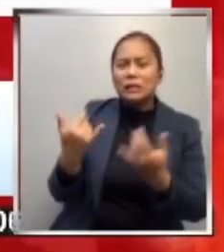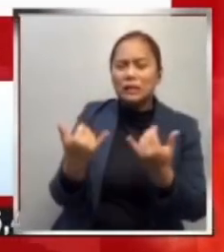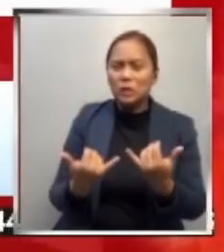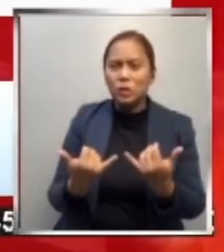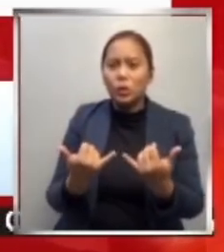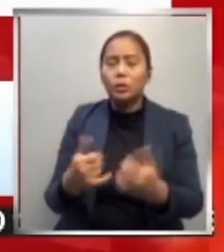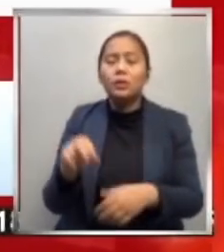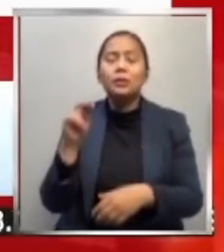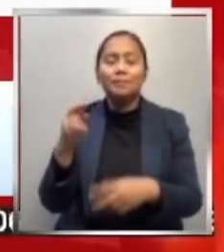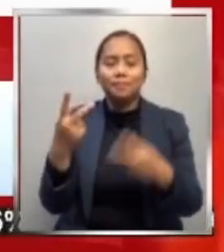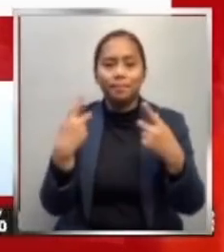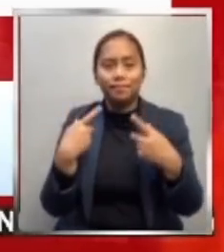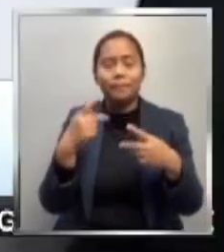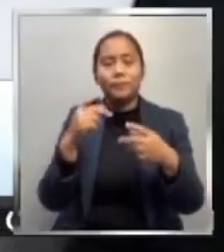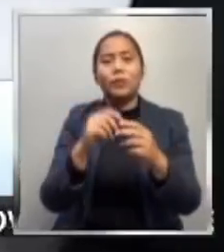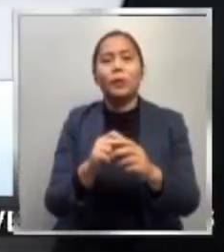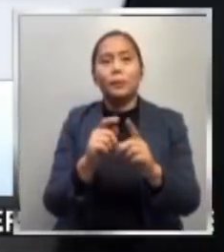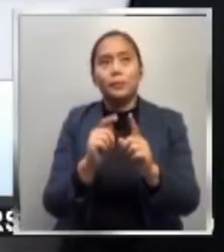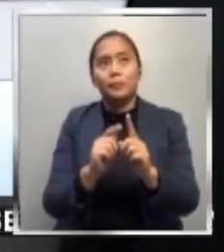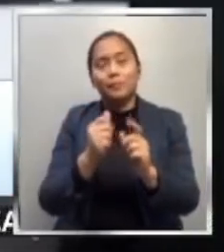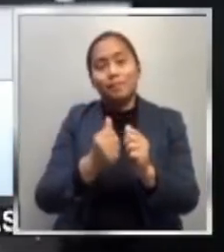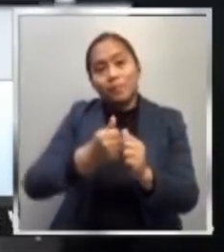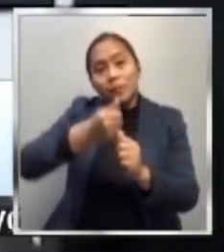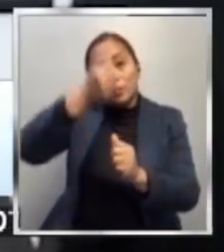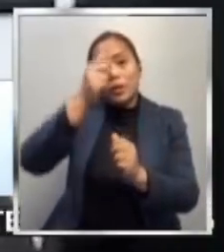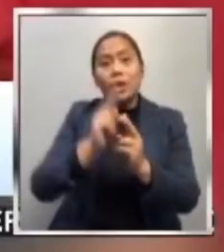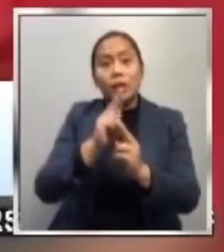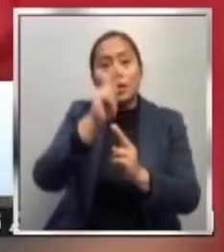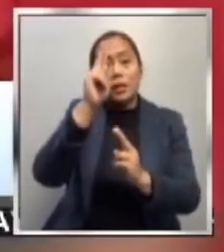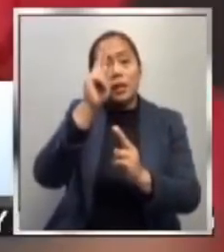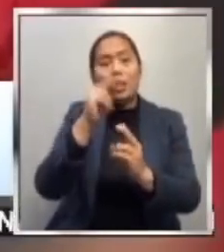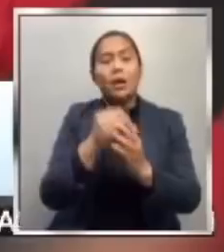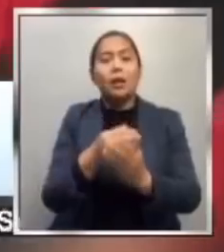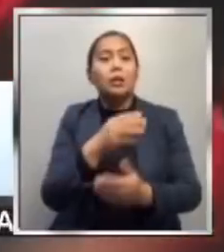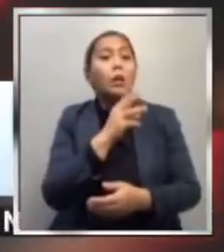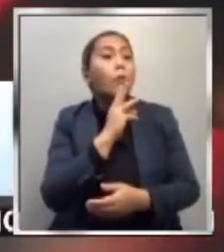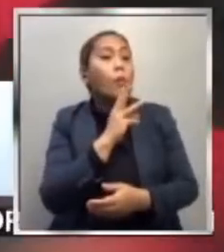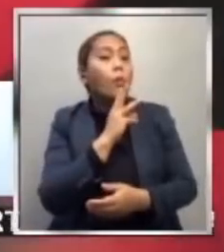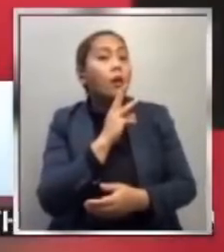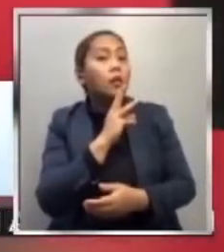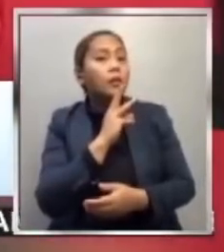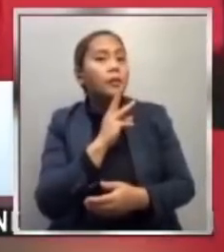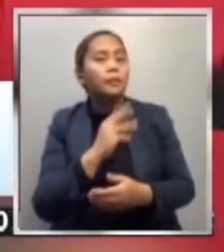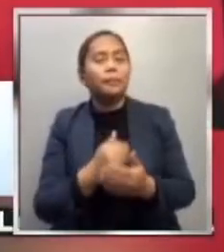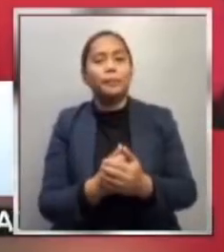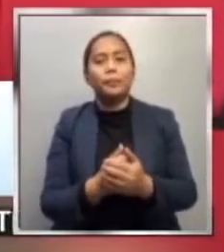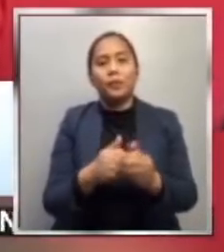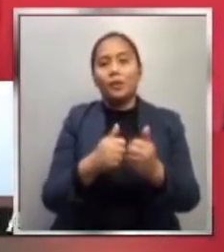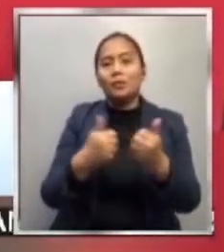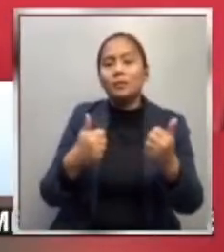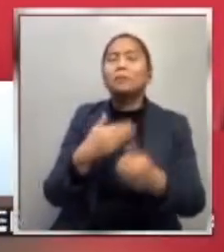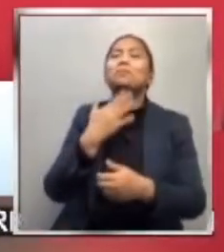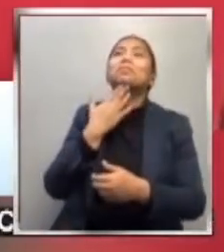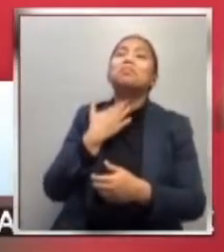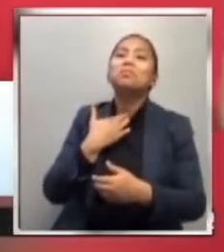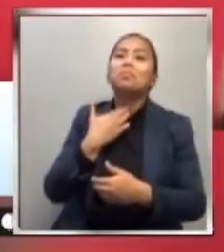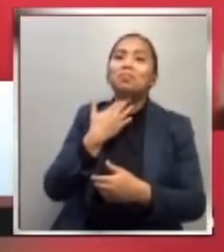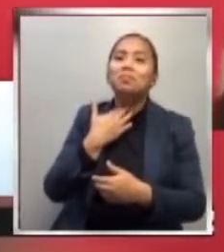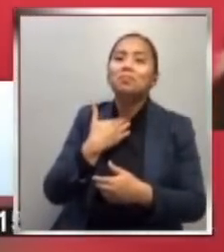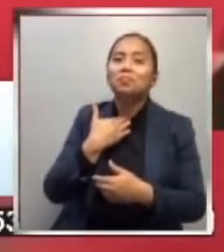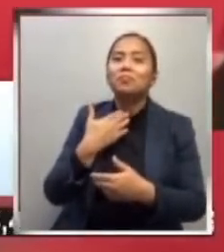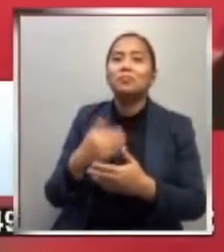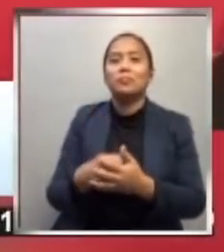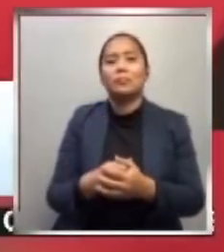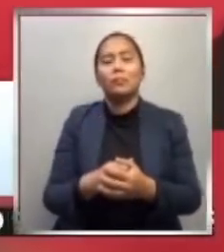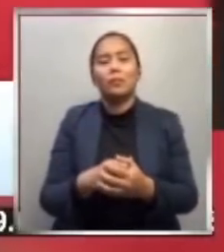tubig para maiwasan ang dehydration at heat stroke. Meron ding mga na-experience dito sa Capiz National High School na